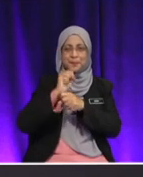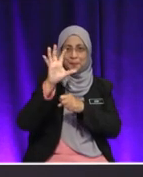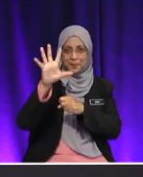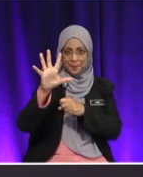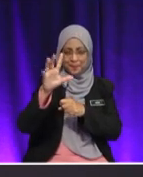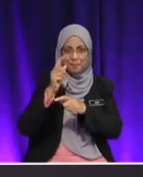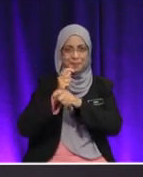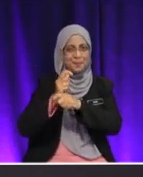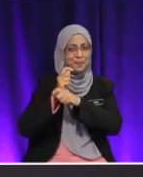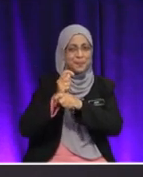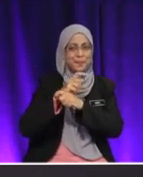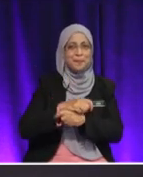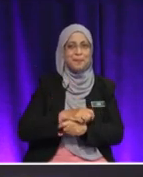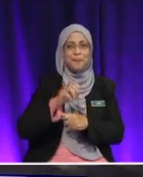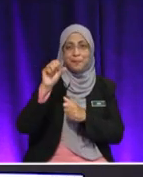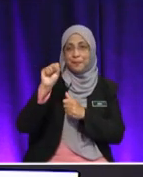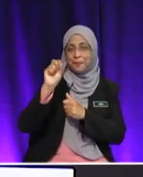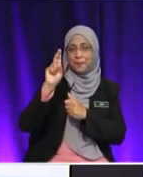diikuti dengan